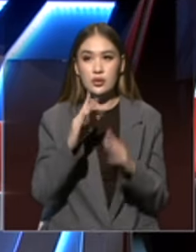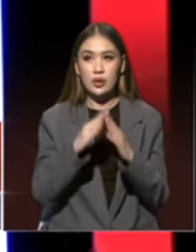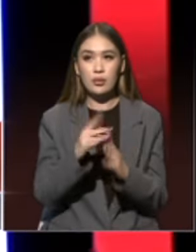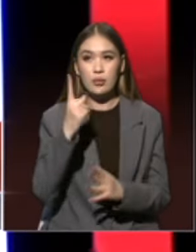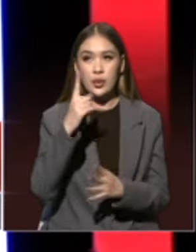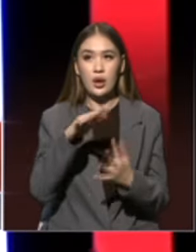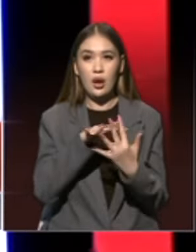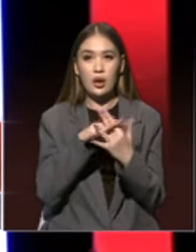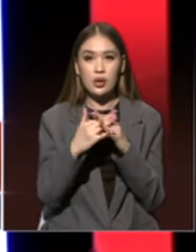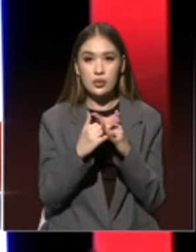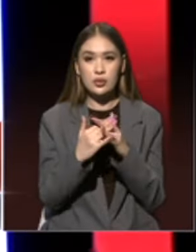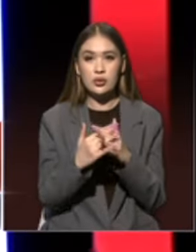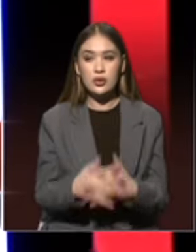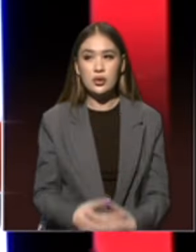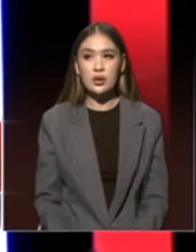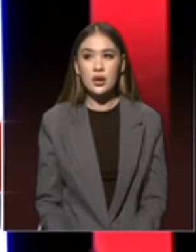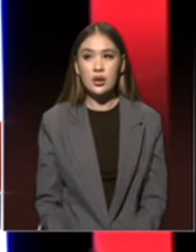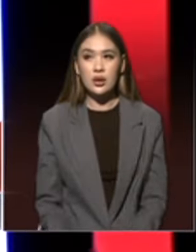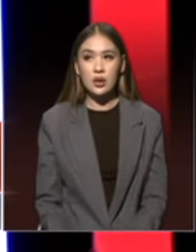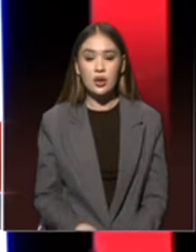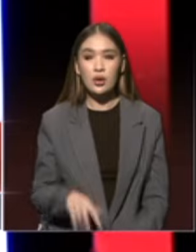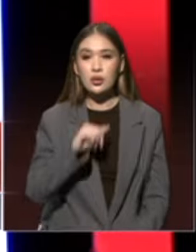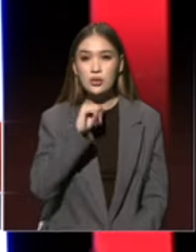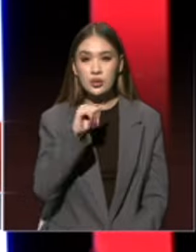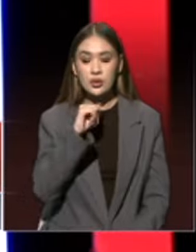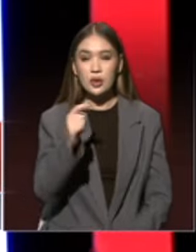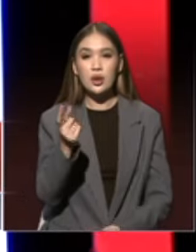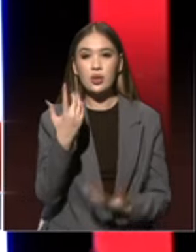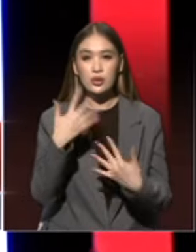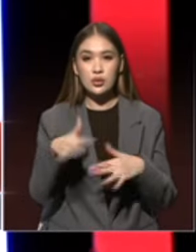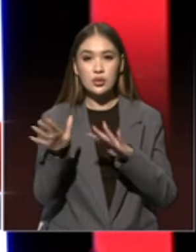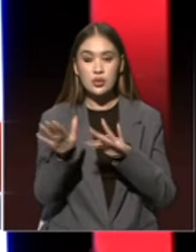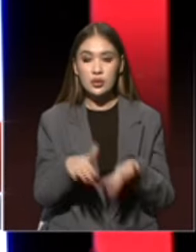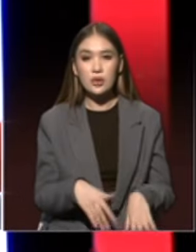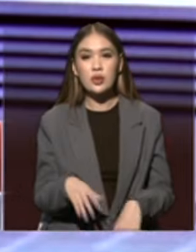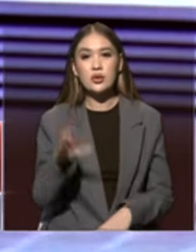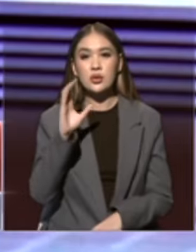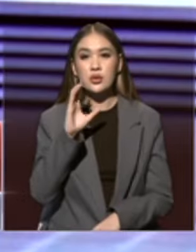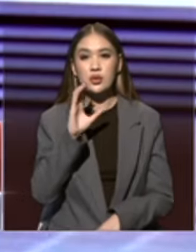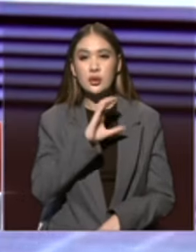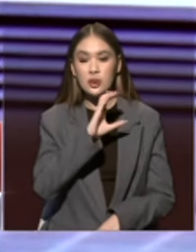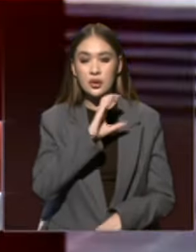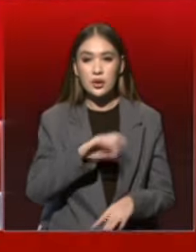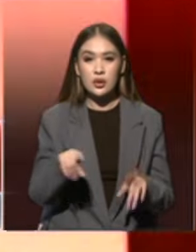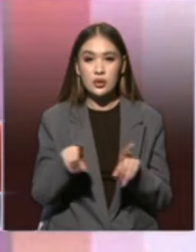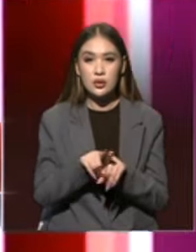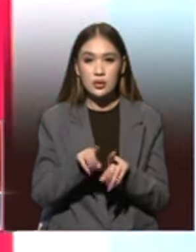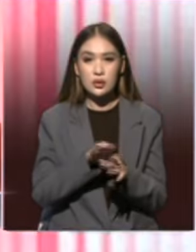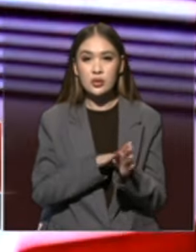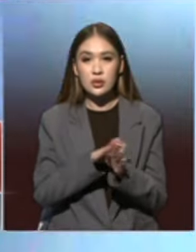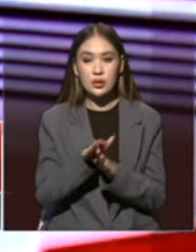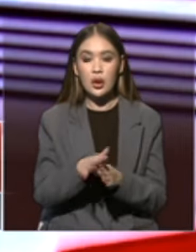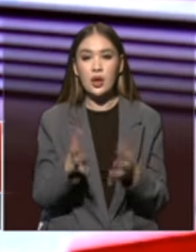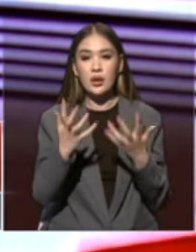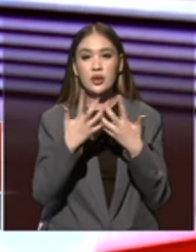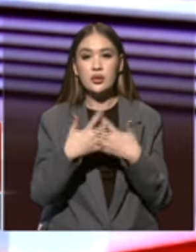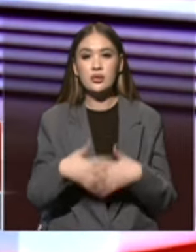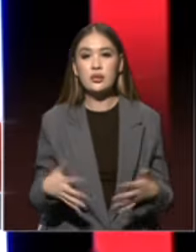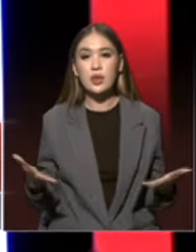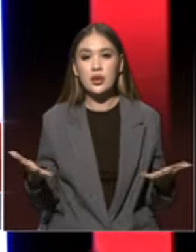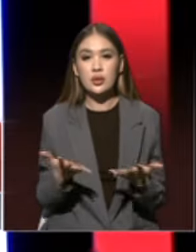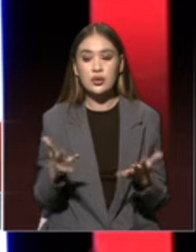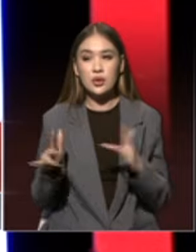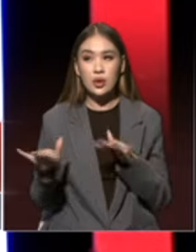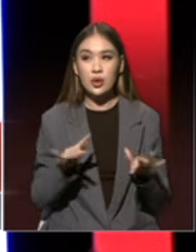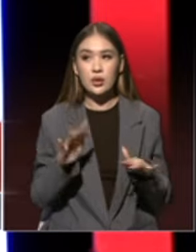ғой деймін, қателеспесем, бір ауыл, иә. Қостанайда қайтты. Солтүстікте түгелмен қайтты мысалға. Осы есептеу жұмыстар қалай жүргізіледі енді?